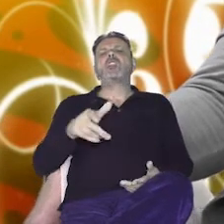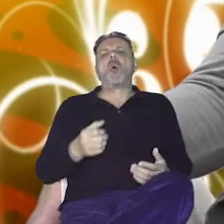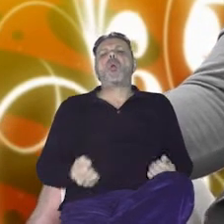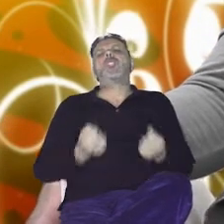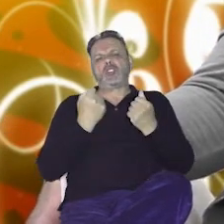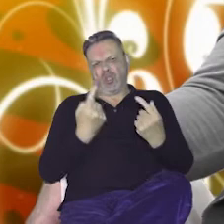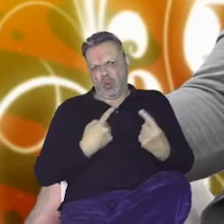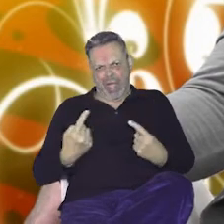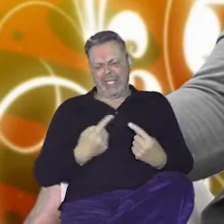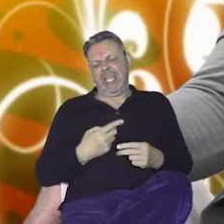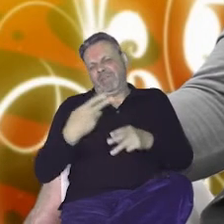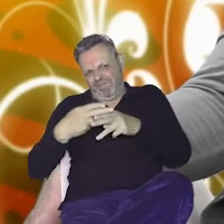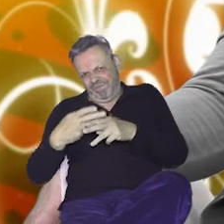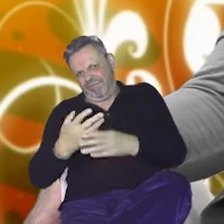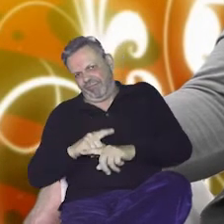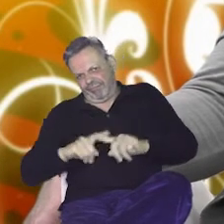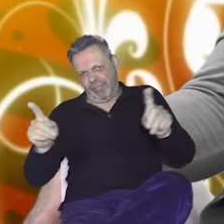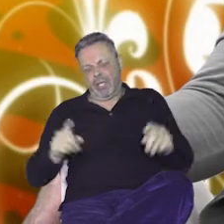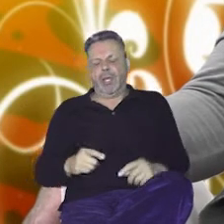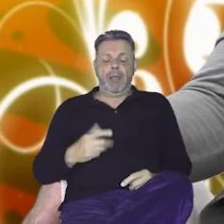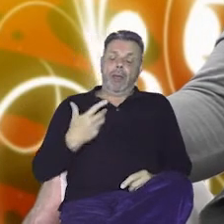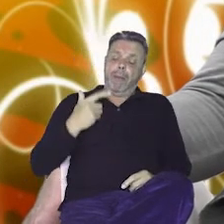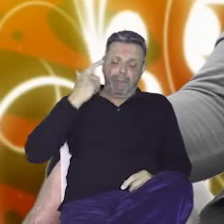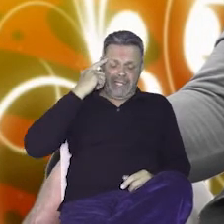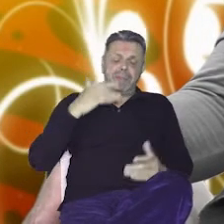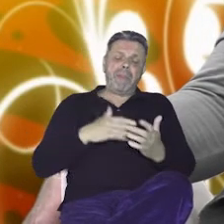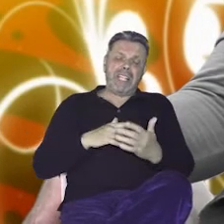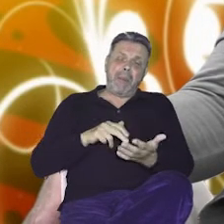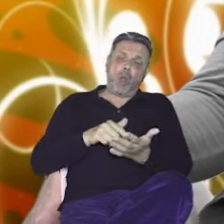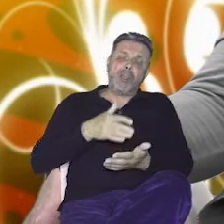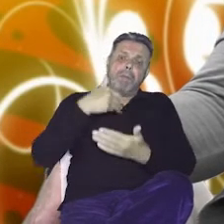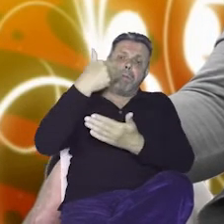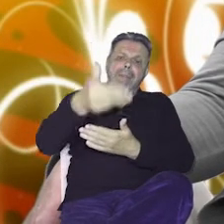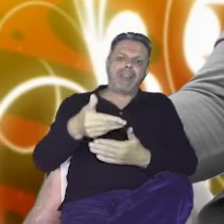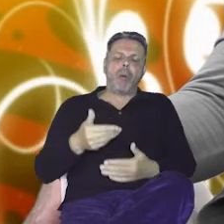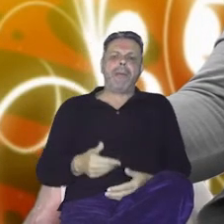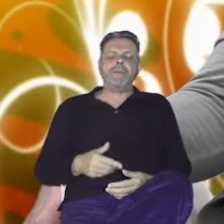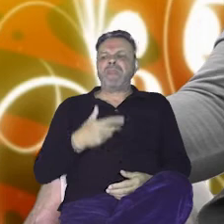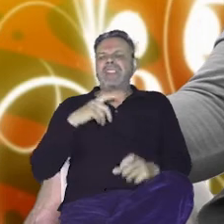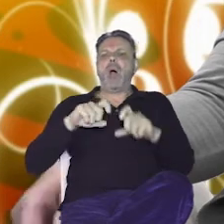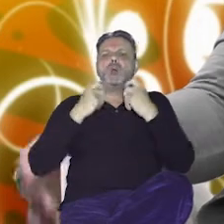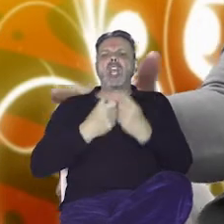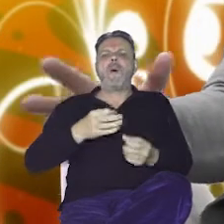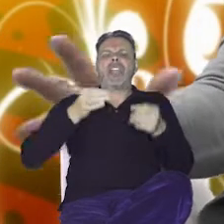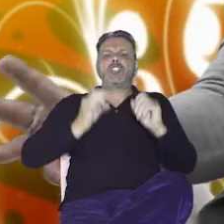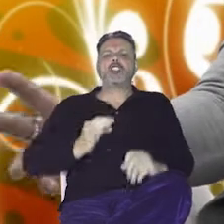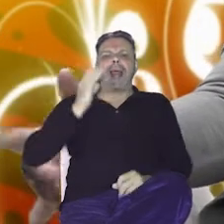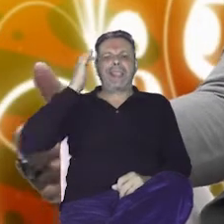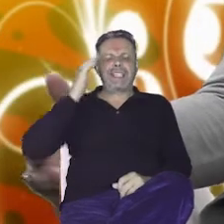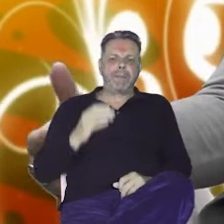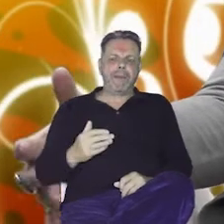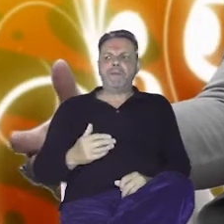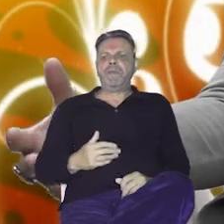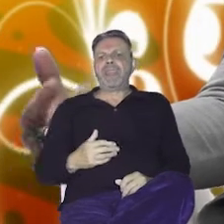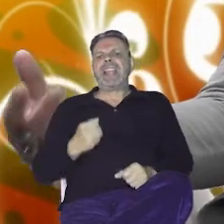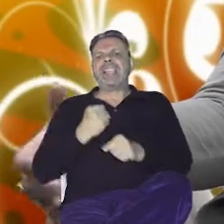situaciji. I da mislim da bi u stvari trebalo ići prema tome da ustanove socijalne skrbi, da se u stvari napravi